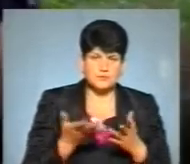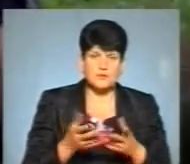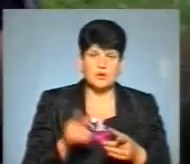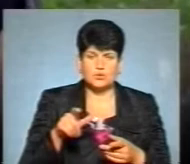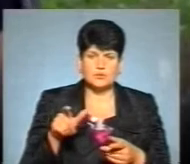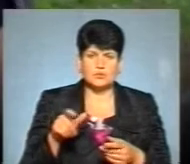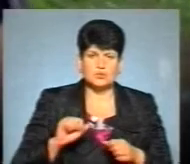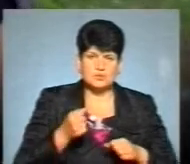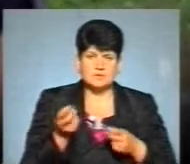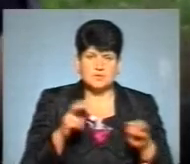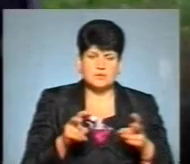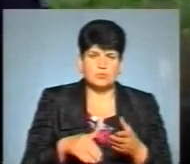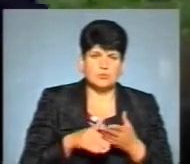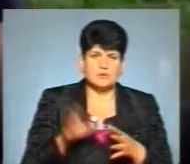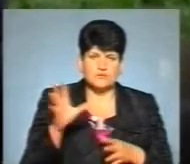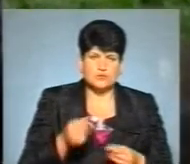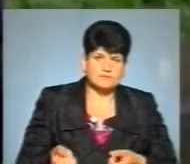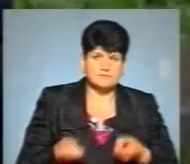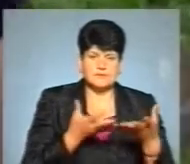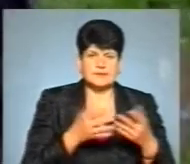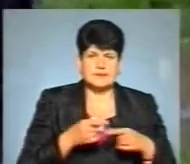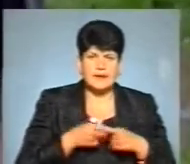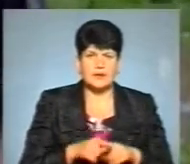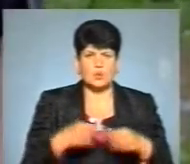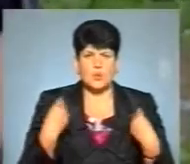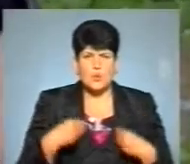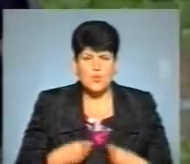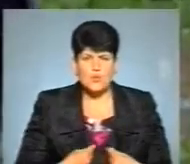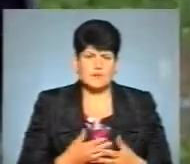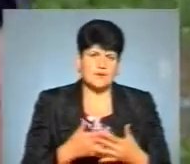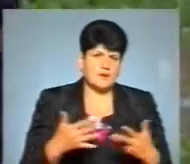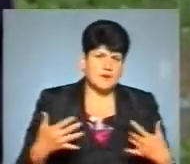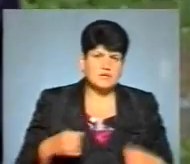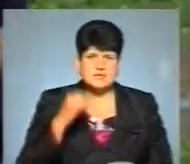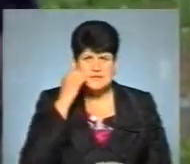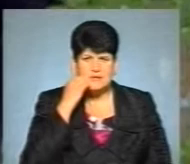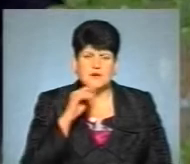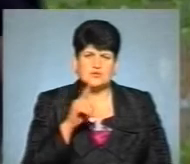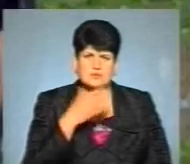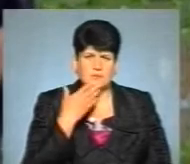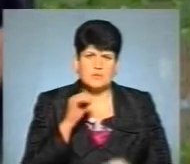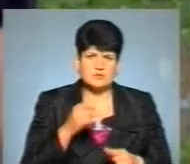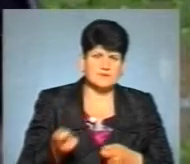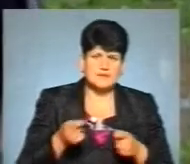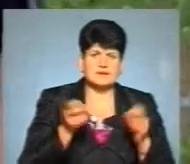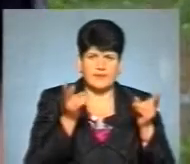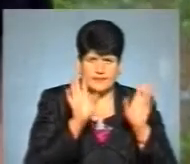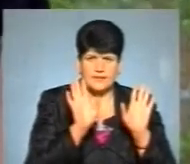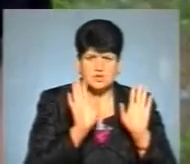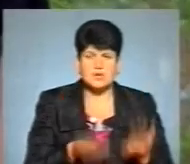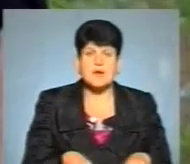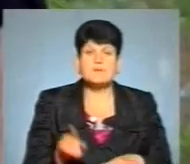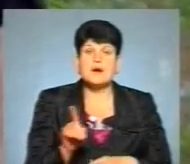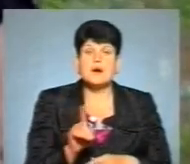попідносити наверх, скажімо так, техніку, одяг, речі. Щось таке старіше, що нема можливості винести, так і залишаємо. А все, що